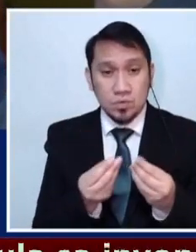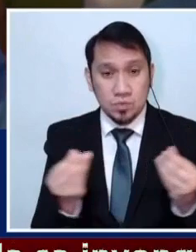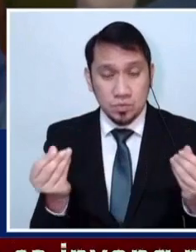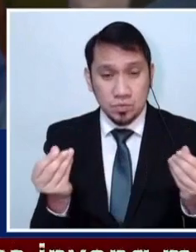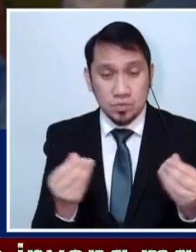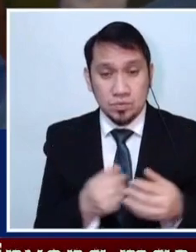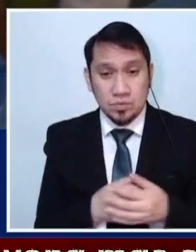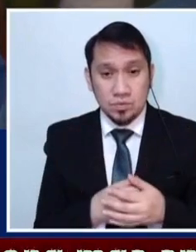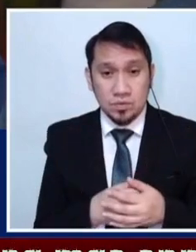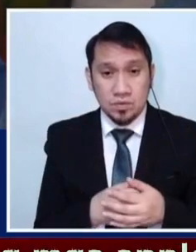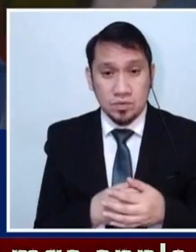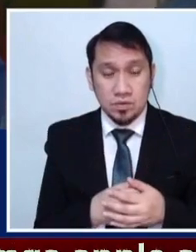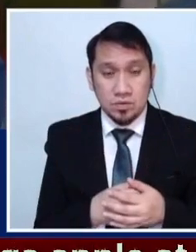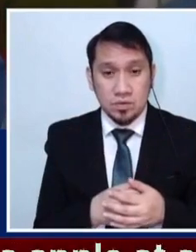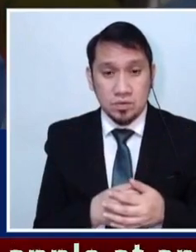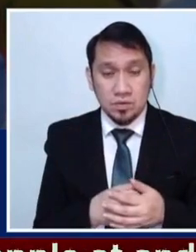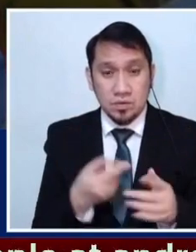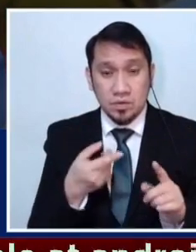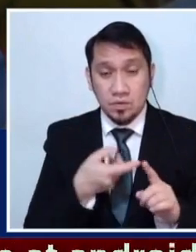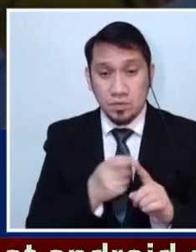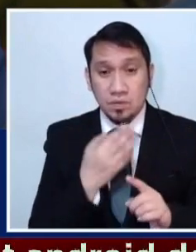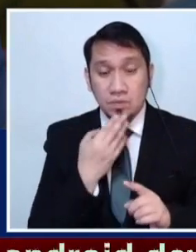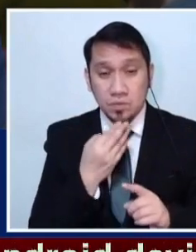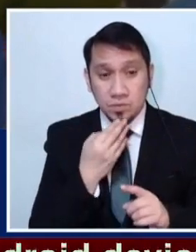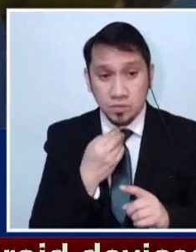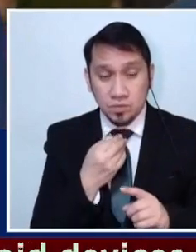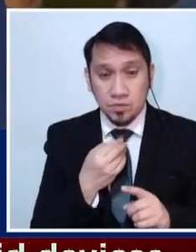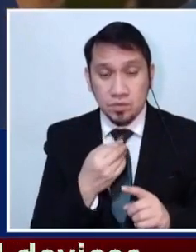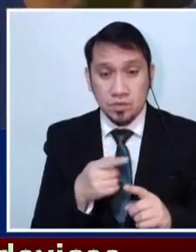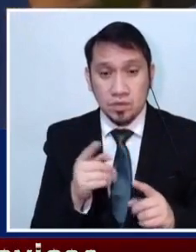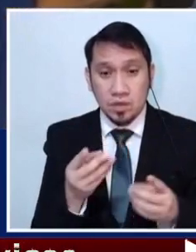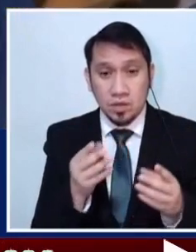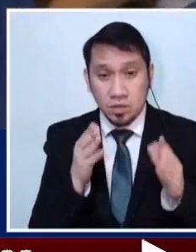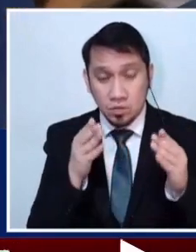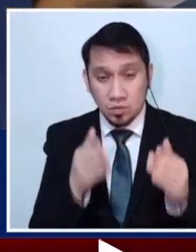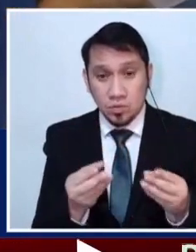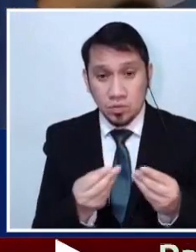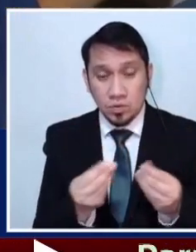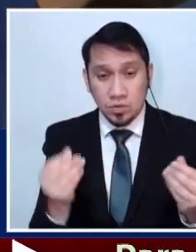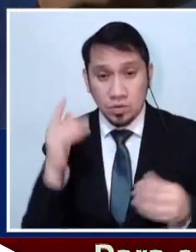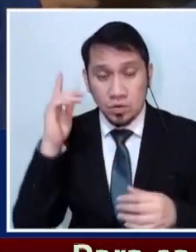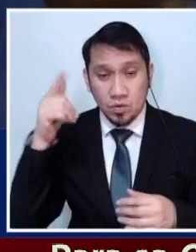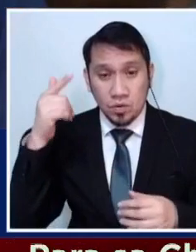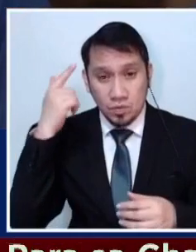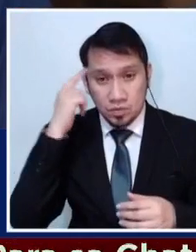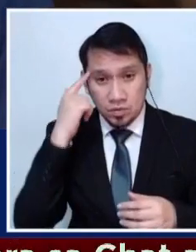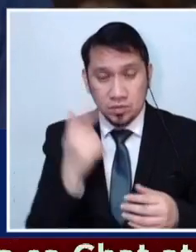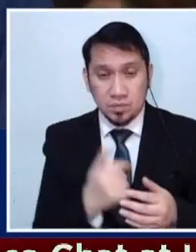this coming from the sugar industry. Nakatutok yung solutions ng government sa